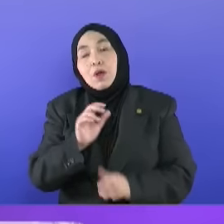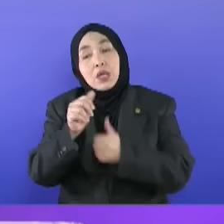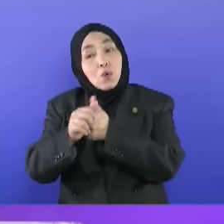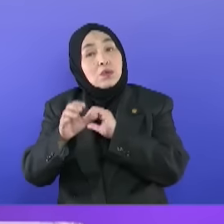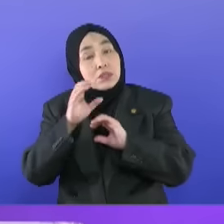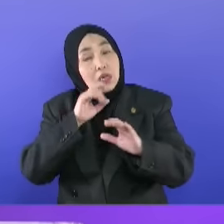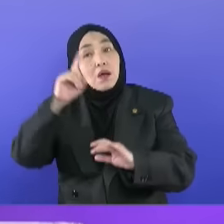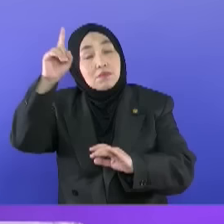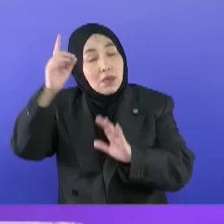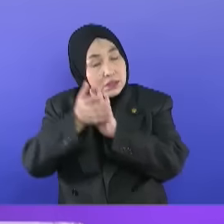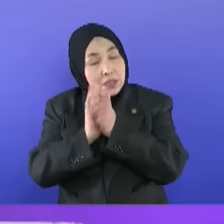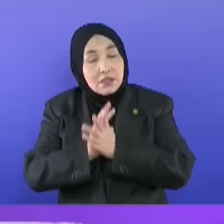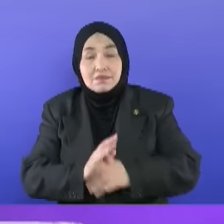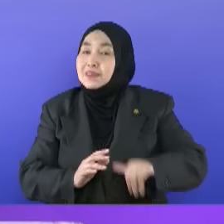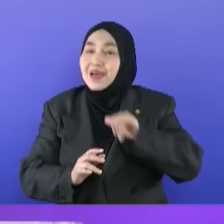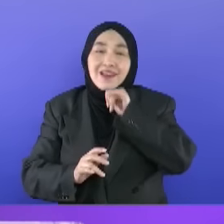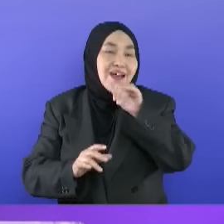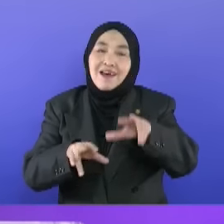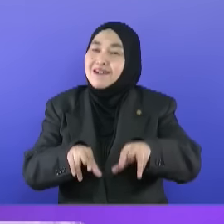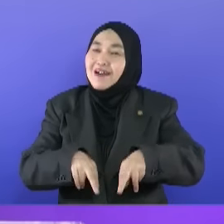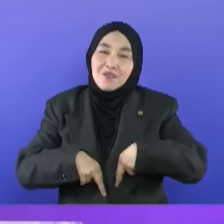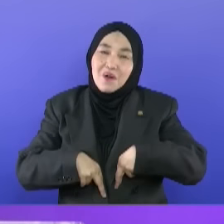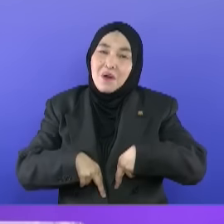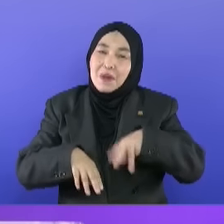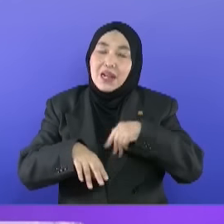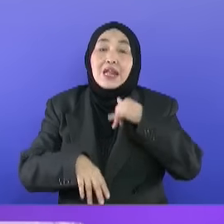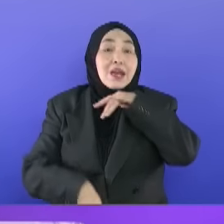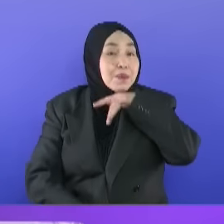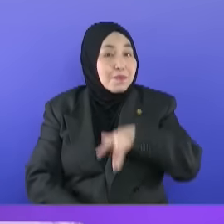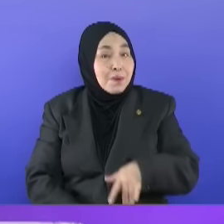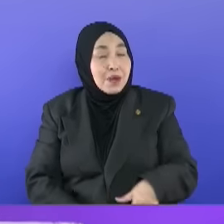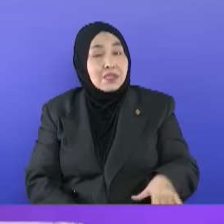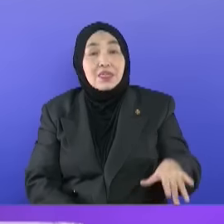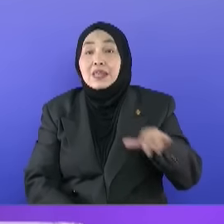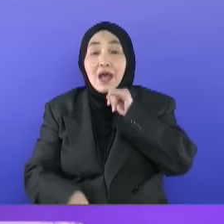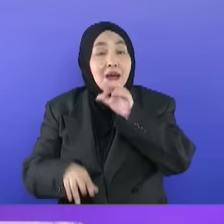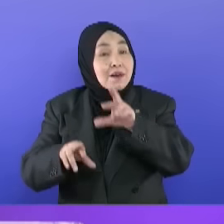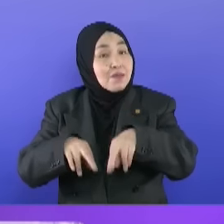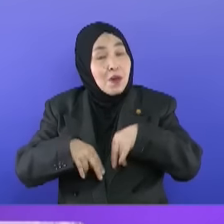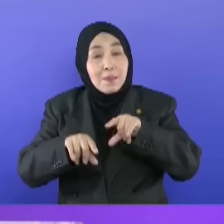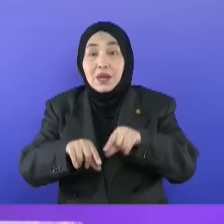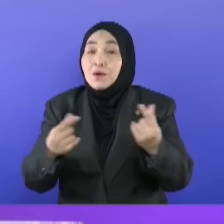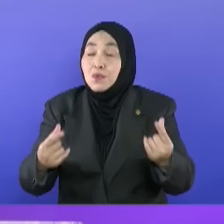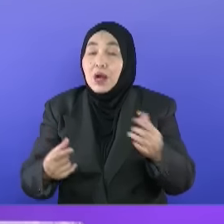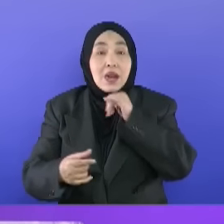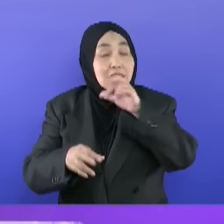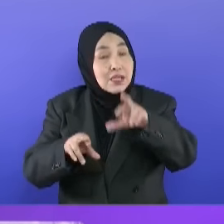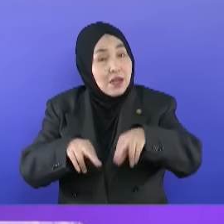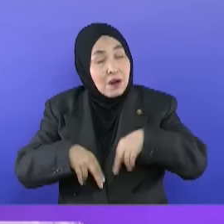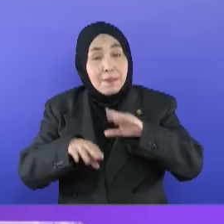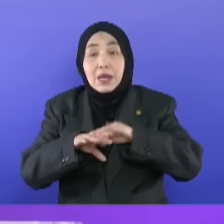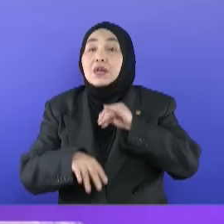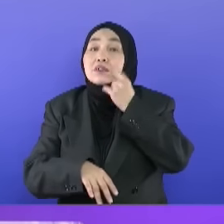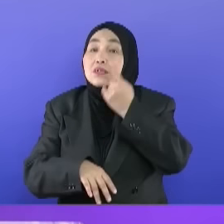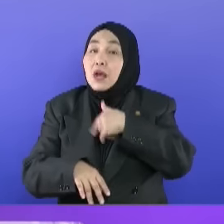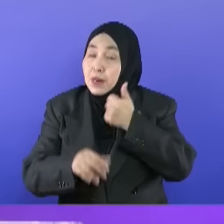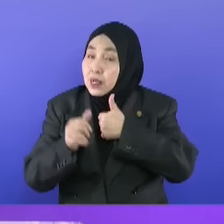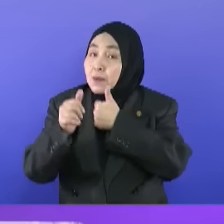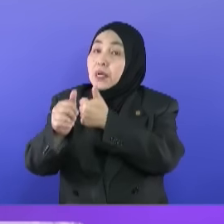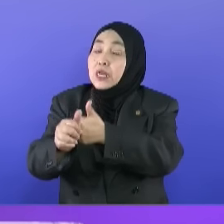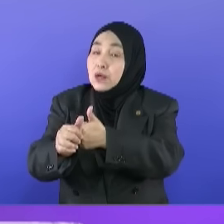Allah, maka mereka tidak akan reda kepada Nabi Muhammad, tidak reda kepada Al-Quran dan tidak reda kepada siapa yang